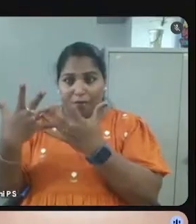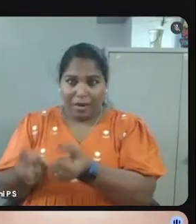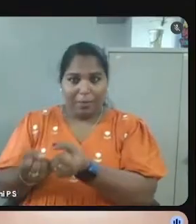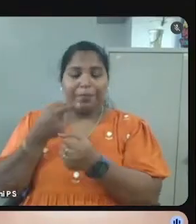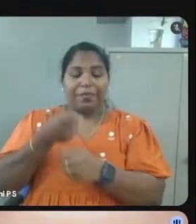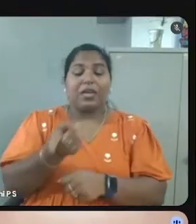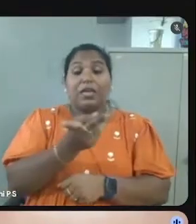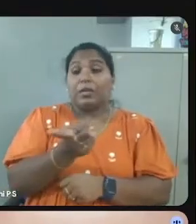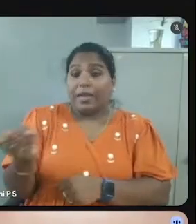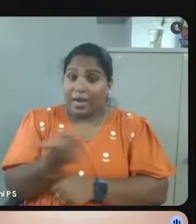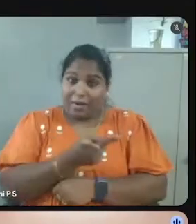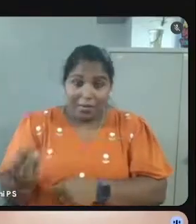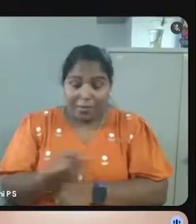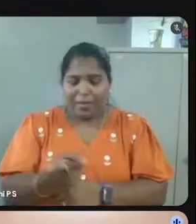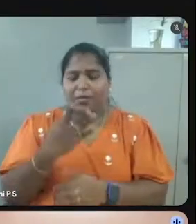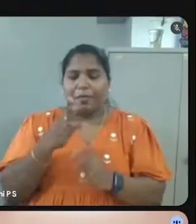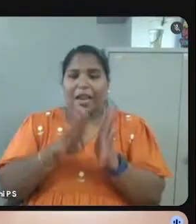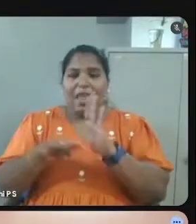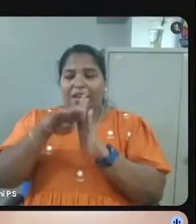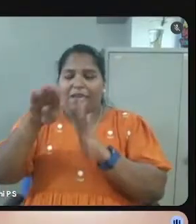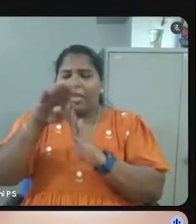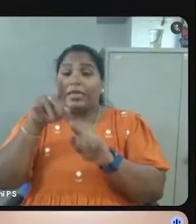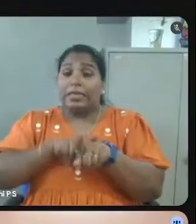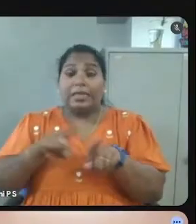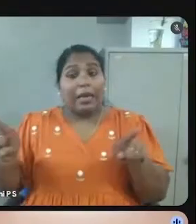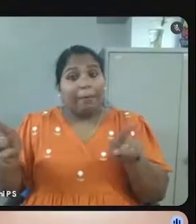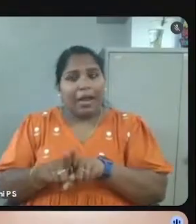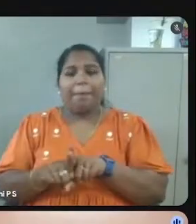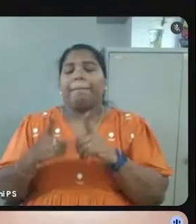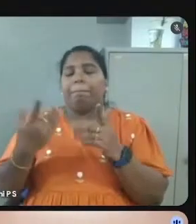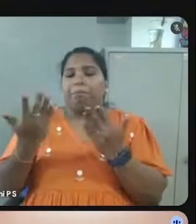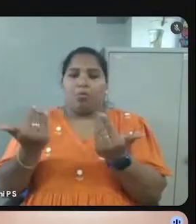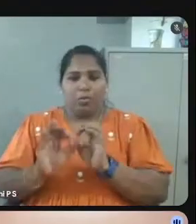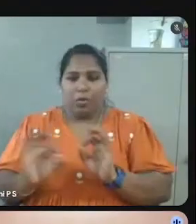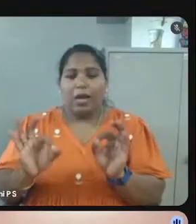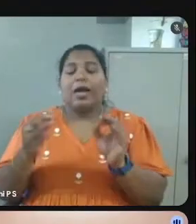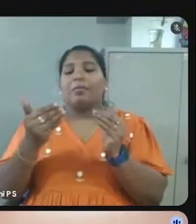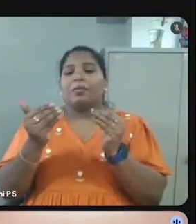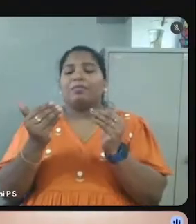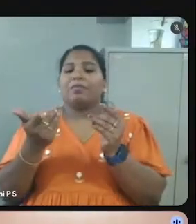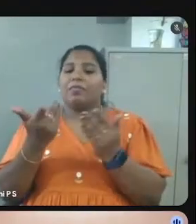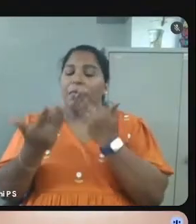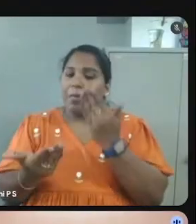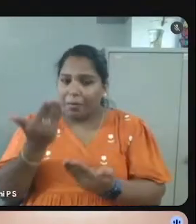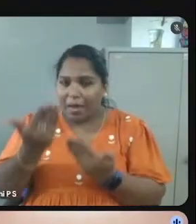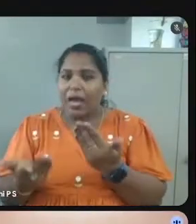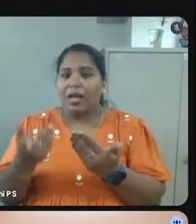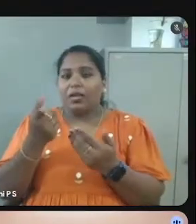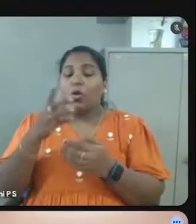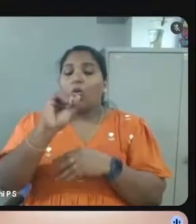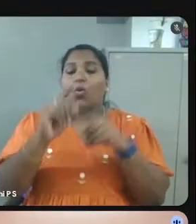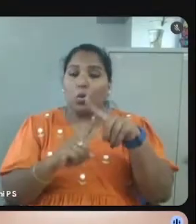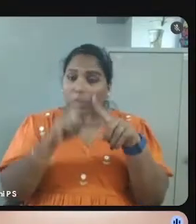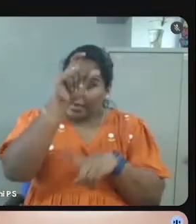ഒരു സെയിം ആയിട്ട് ആ സ്റ്റേജ് വരാൻ പാടില്ലായിരിക്കും അക്കോർഡിംഗ് ടു ദ ഡിഫിക്കൽട്ടീസ്. അപ്പൊ അത് തന്നെ ഓക്യുപേഷണൽ